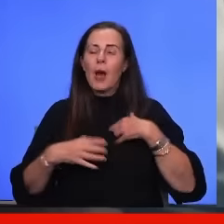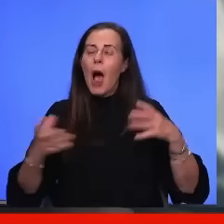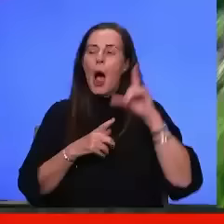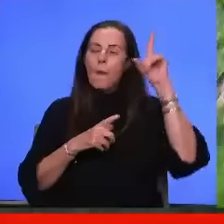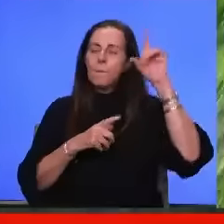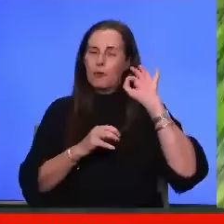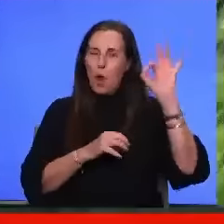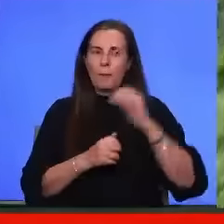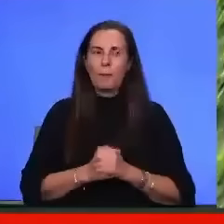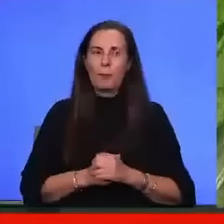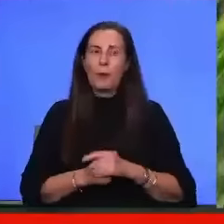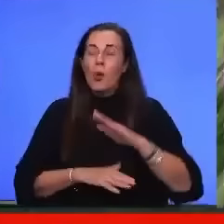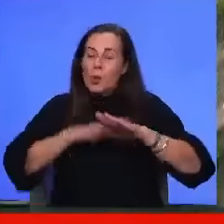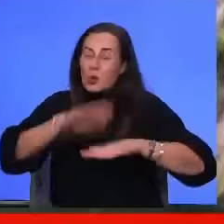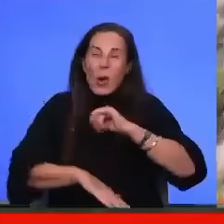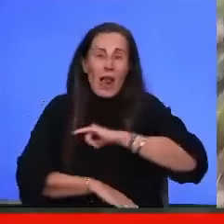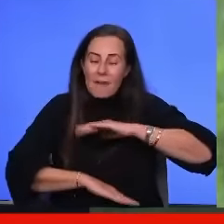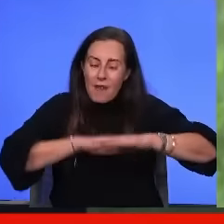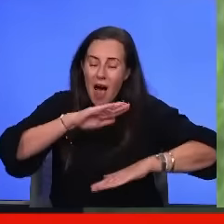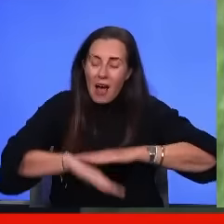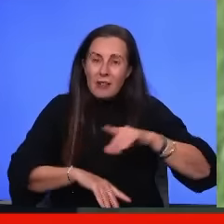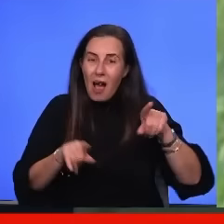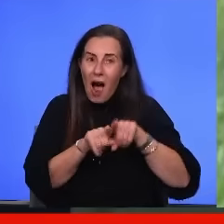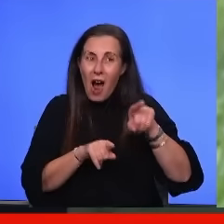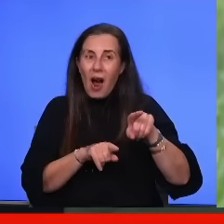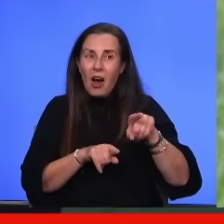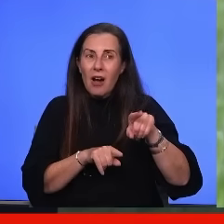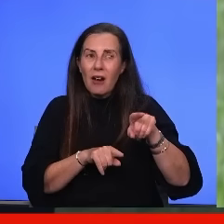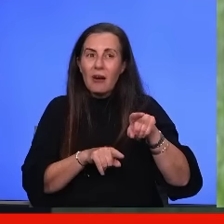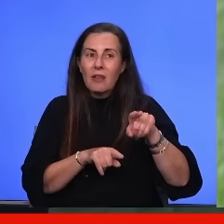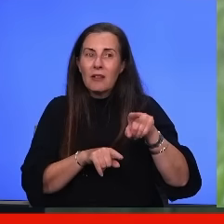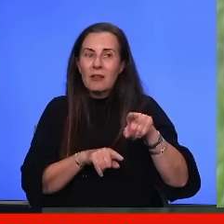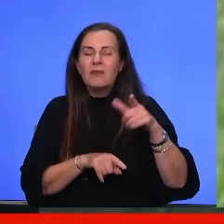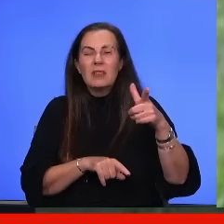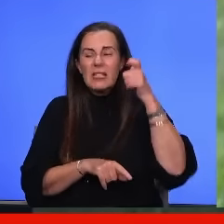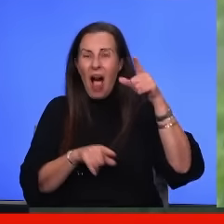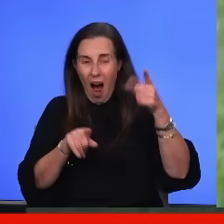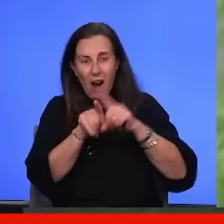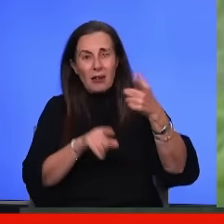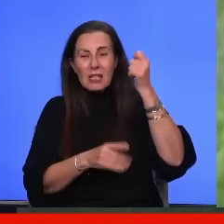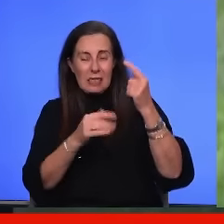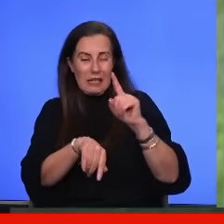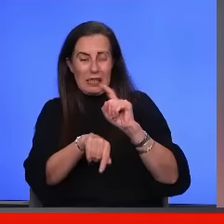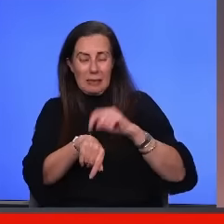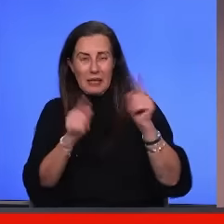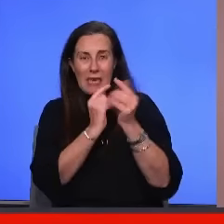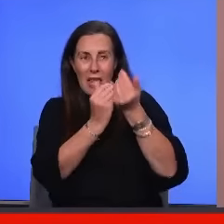מרעיתו. ינון זוכה לבדו בוואדי, אביעד שהיה עם ינון נזכיר, נרצח זמן קצר לפני כן.